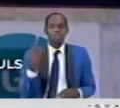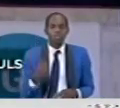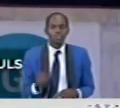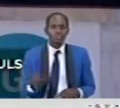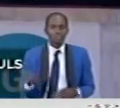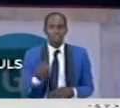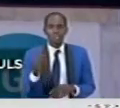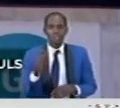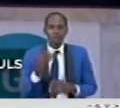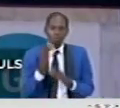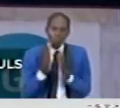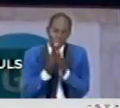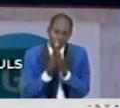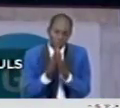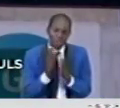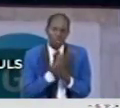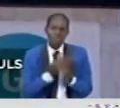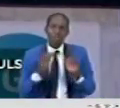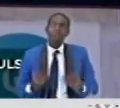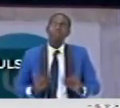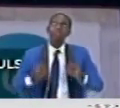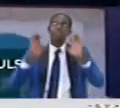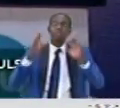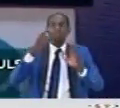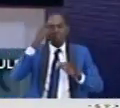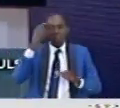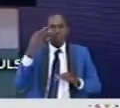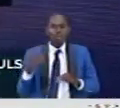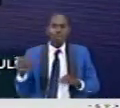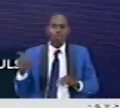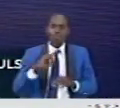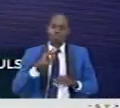avec les armes désespérées. Chapitre